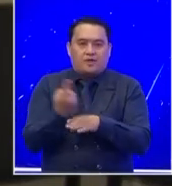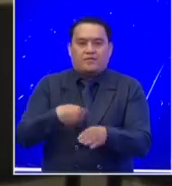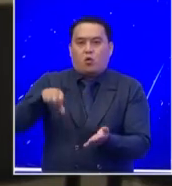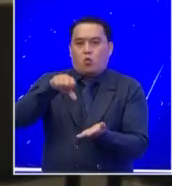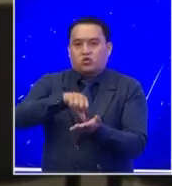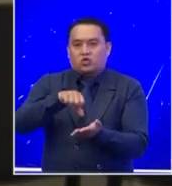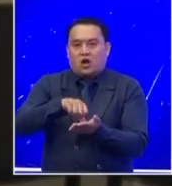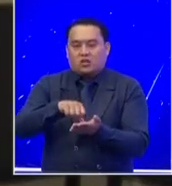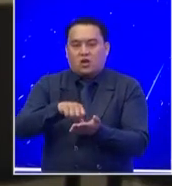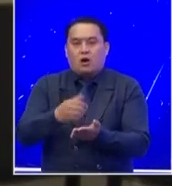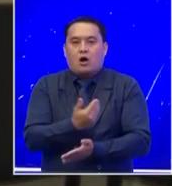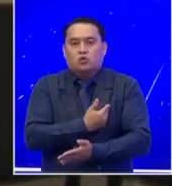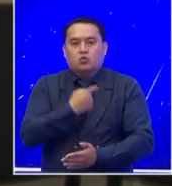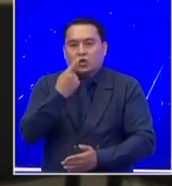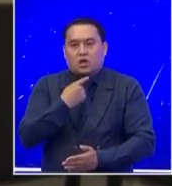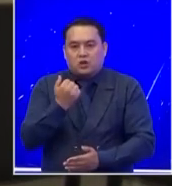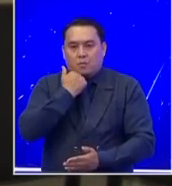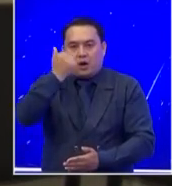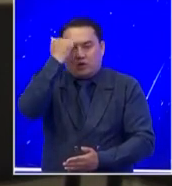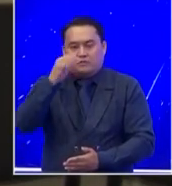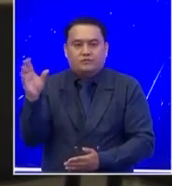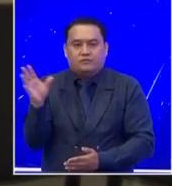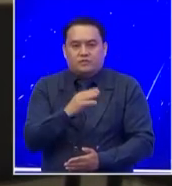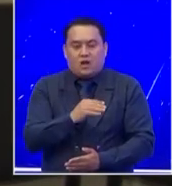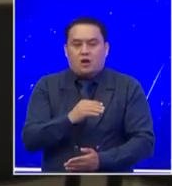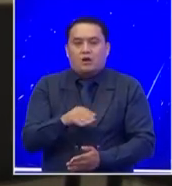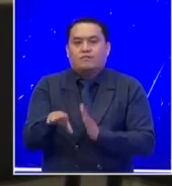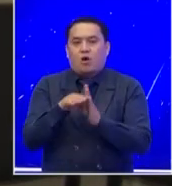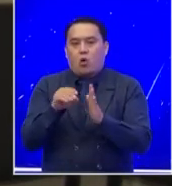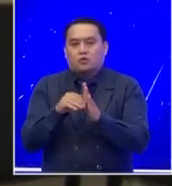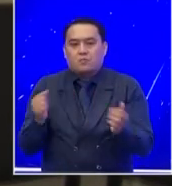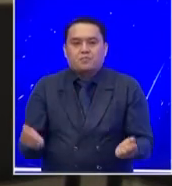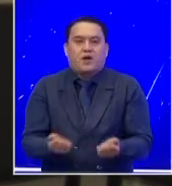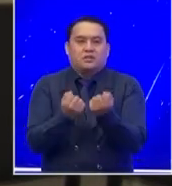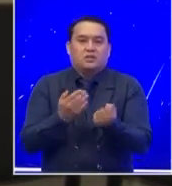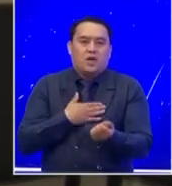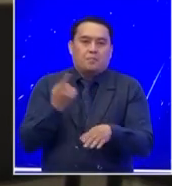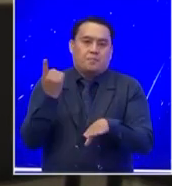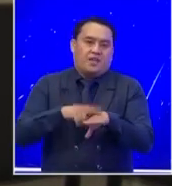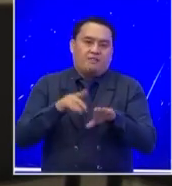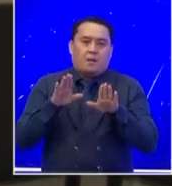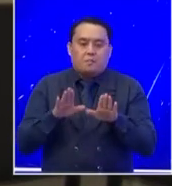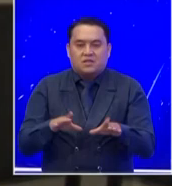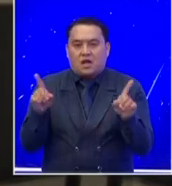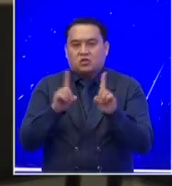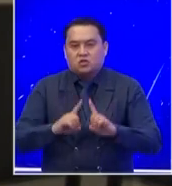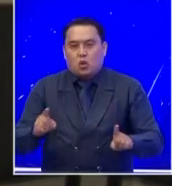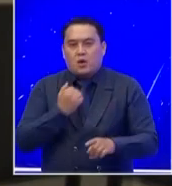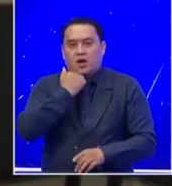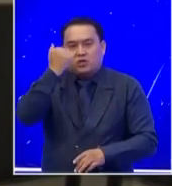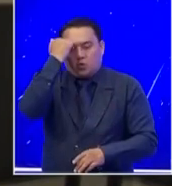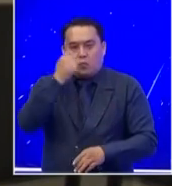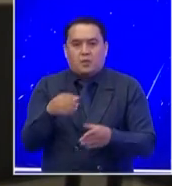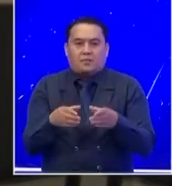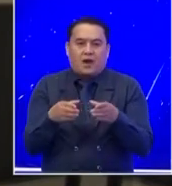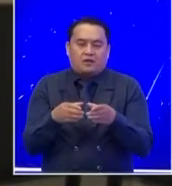принимаю участие в нем. Хочу выразить благодарность всем пользователям за их голоса. Благодаря их поддержке я заняла 1-е место. Особую признательность выражаю